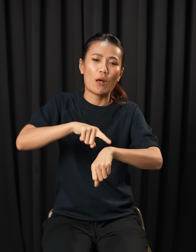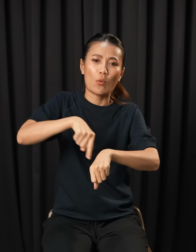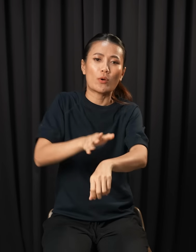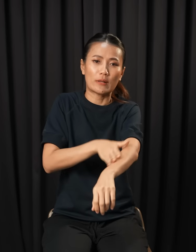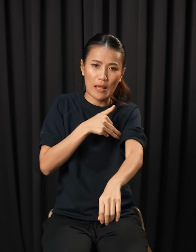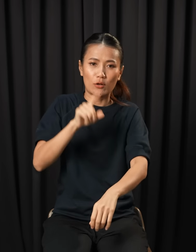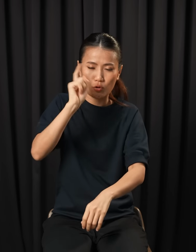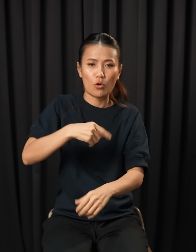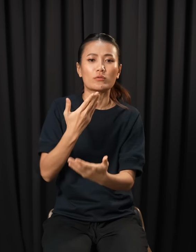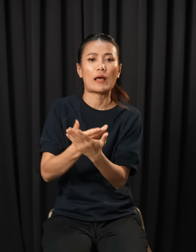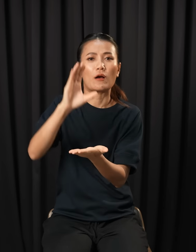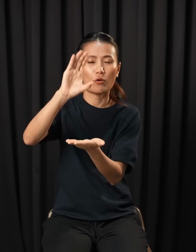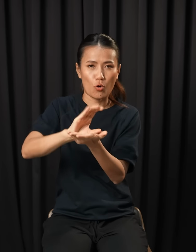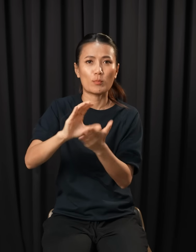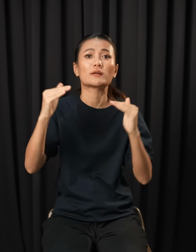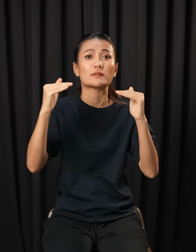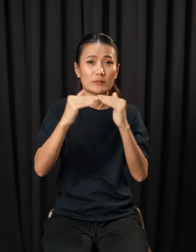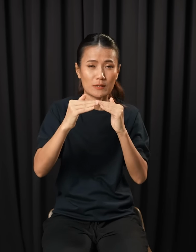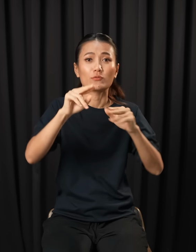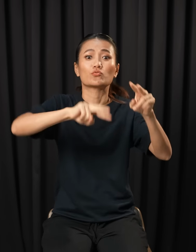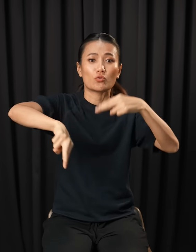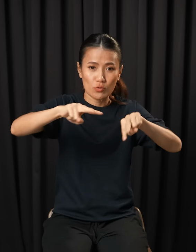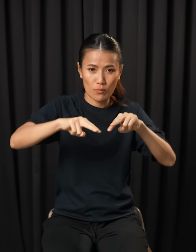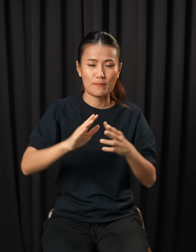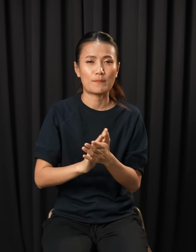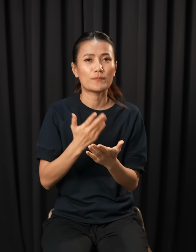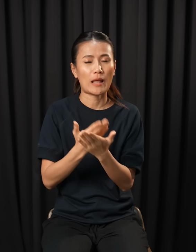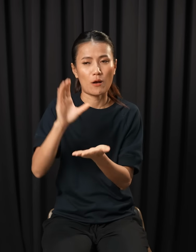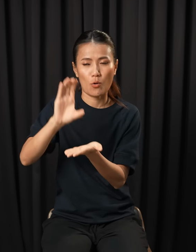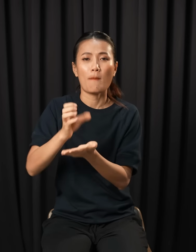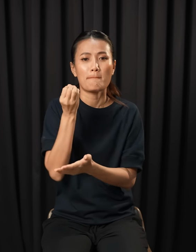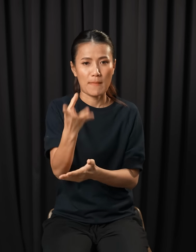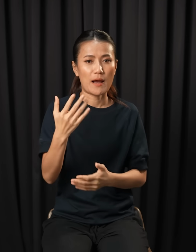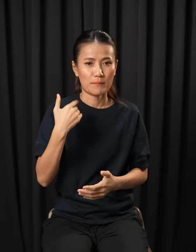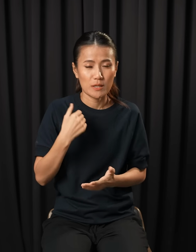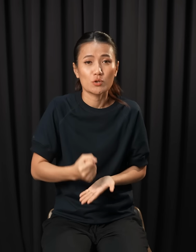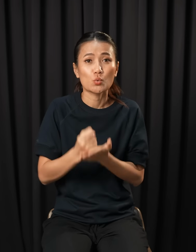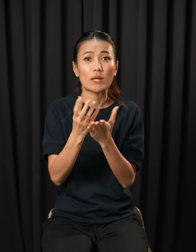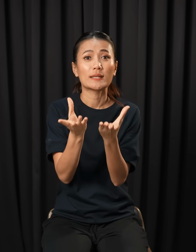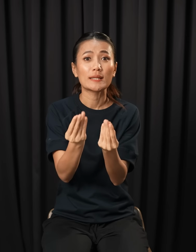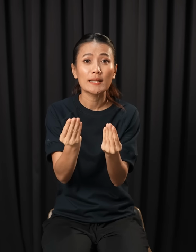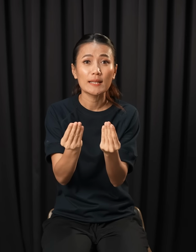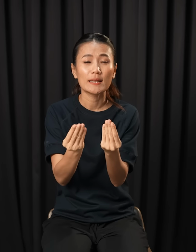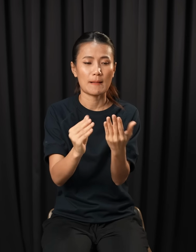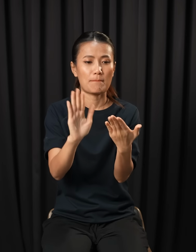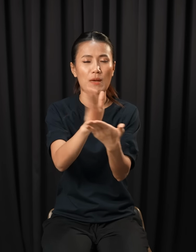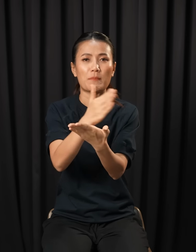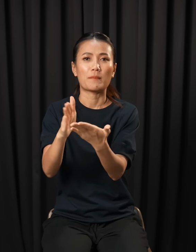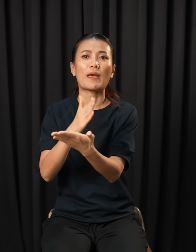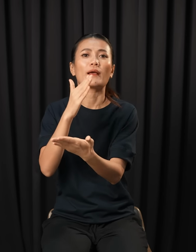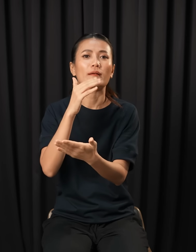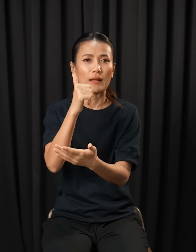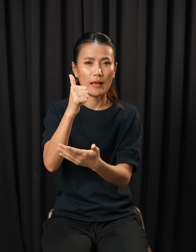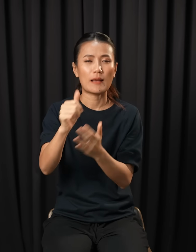นี่ยใช้เวลา100กว่าปีครับก็เลยต้องมีงบประมาณที่มากขึ้นก็คือกองทุนพิสูจน์สิทธิ์ประมาณต้องใช้เงินประมาณ 10,000 ล้านนะครับ1ใน3ของเรือ